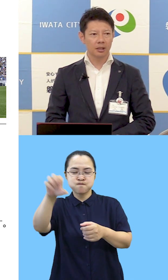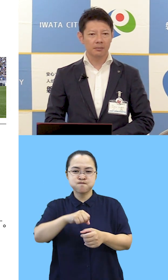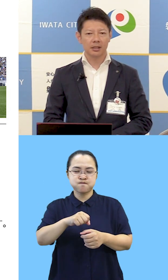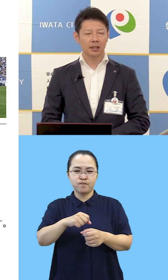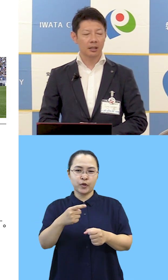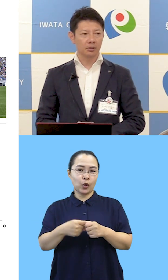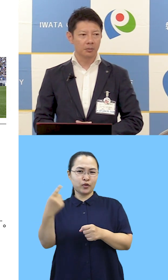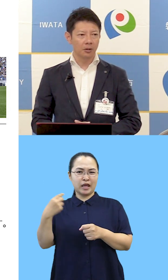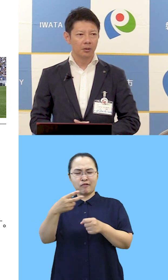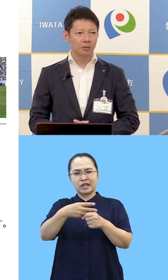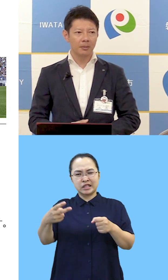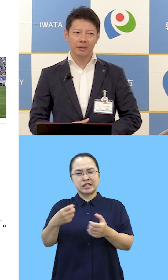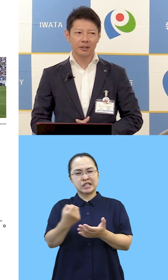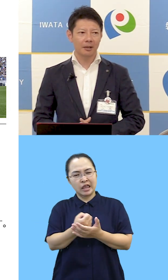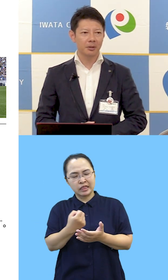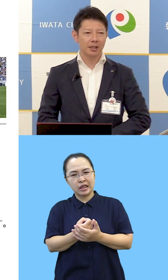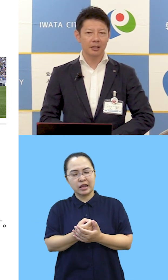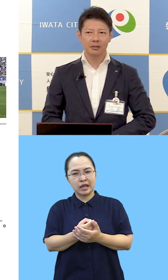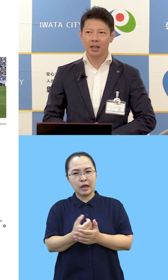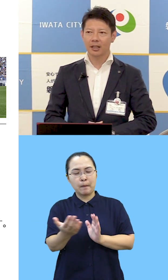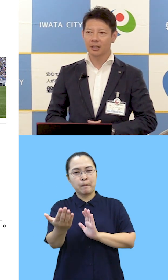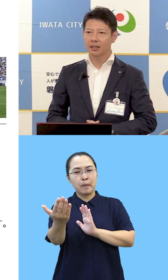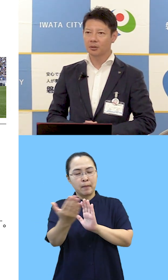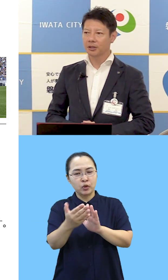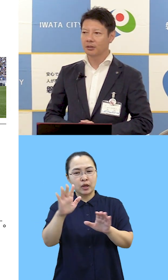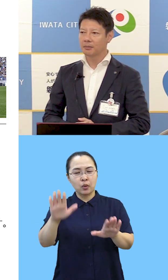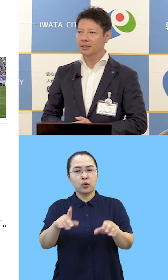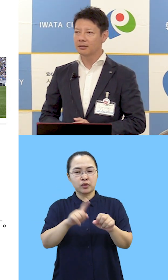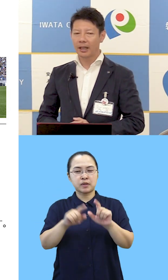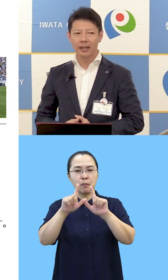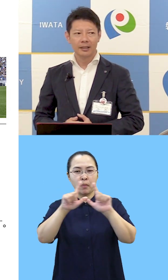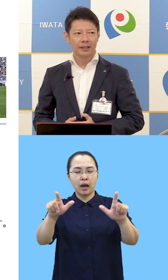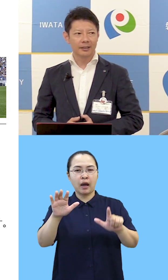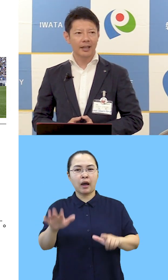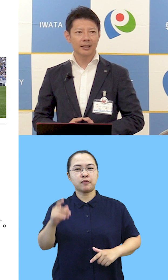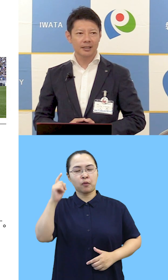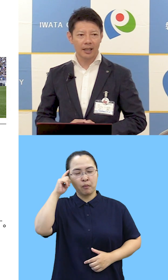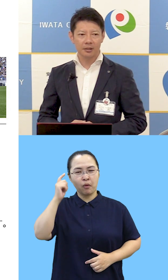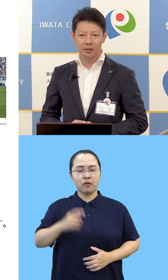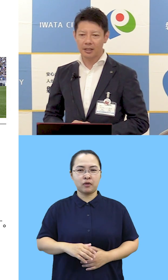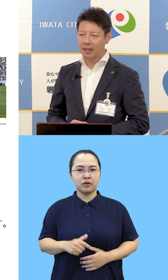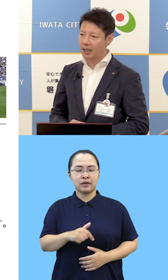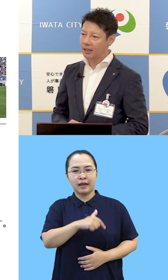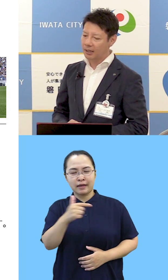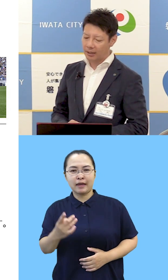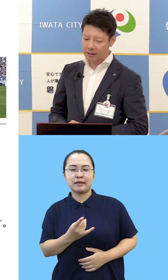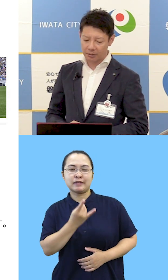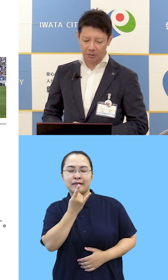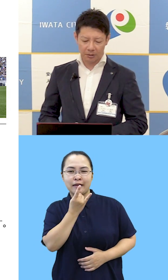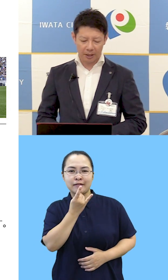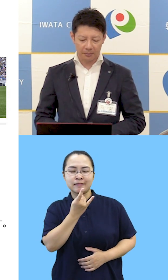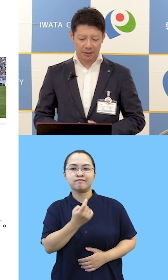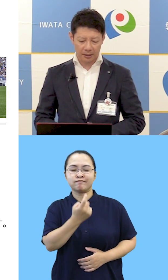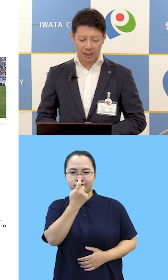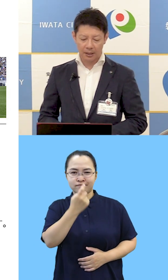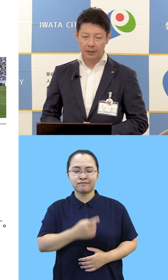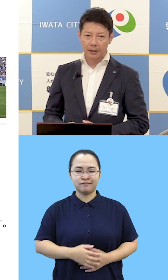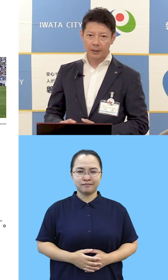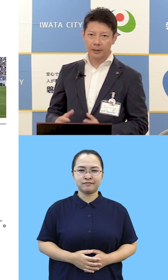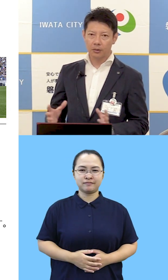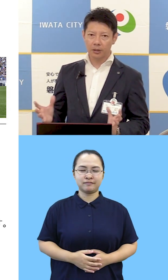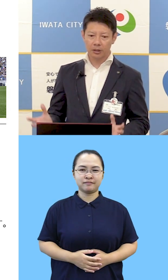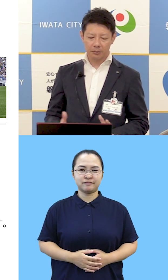っと言ってきましたけれども、もう間もなく発表されるんじゃないかなと思っておりますので、大変期待をしながらいるところであります